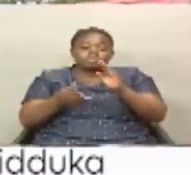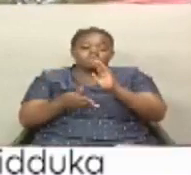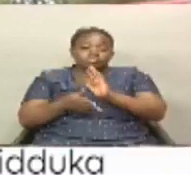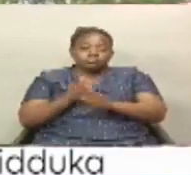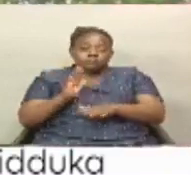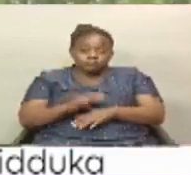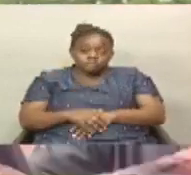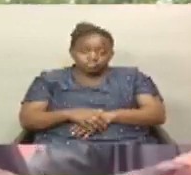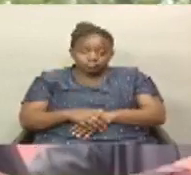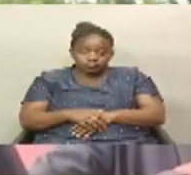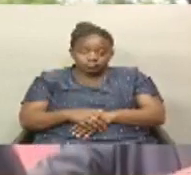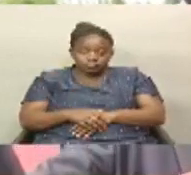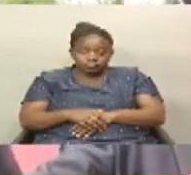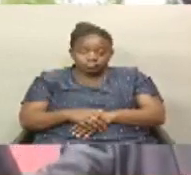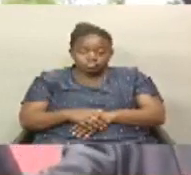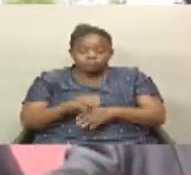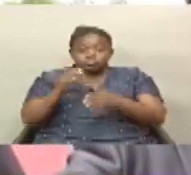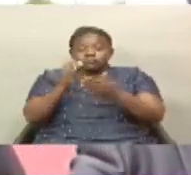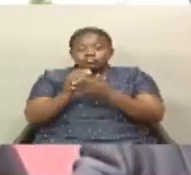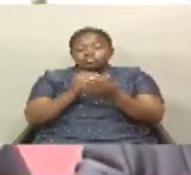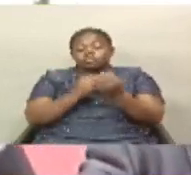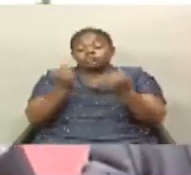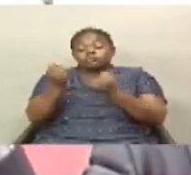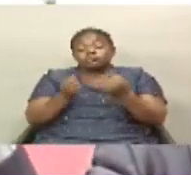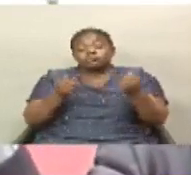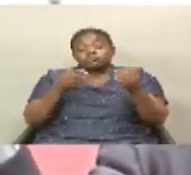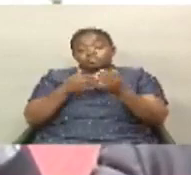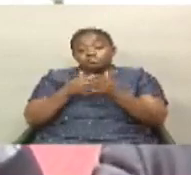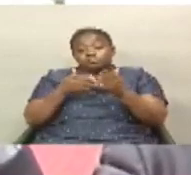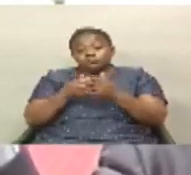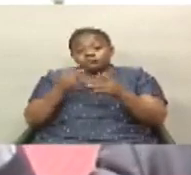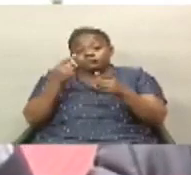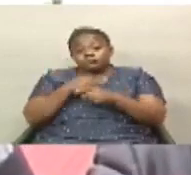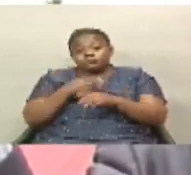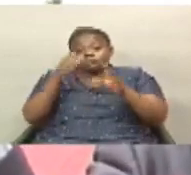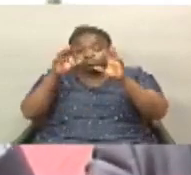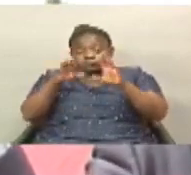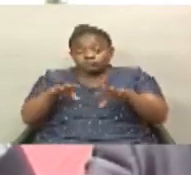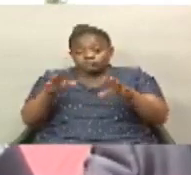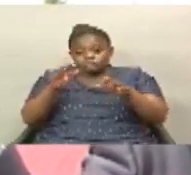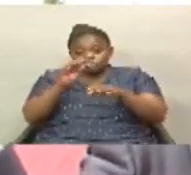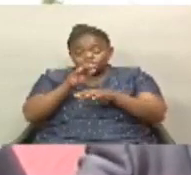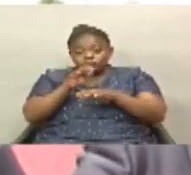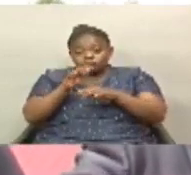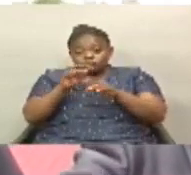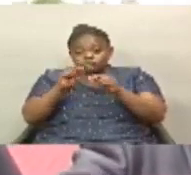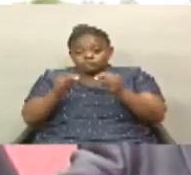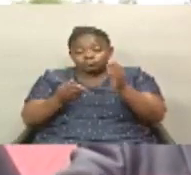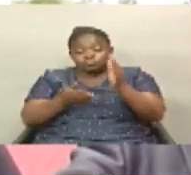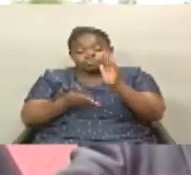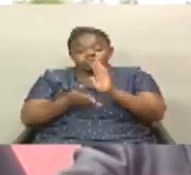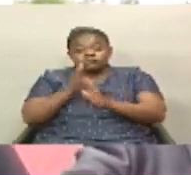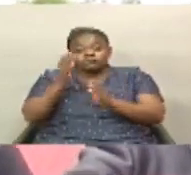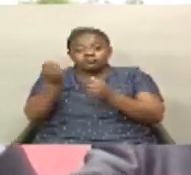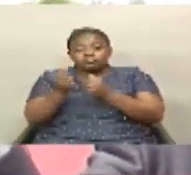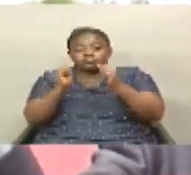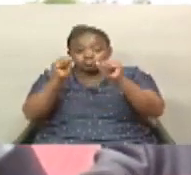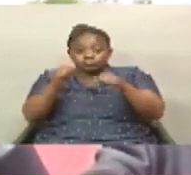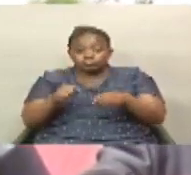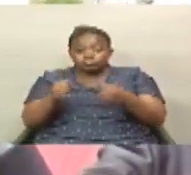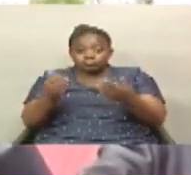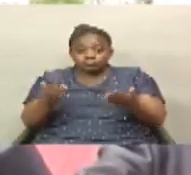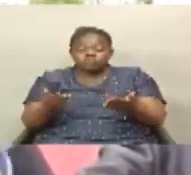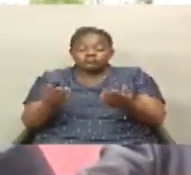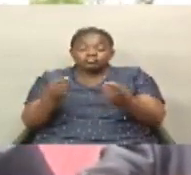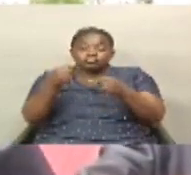oba budde bwe kuba emotoka ne bweba ekulemeredde mu budde bw'enkuba ng'obadde tuvuga ndi tuvuga supiidi osobola okuvuga